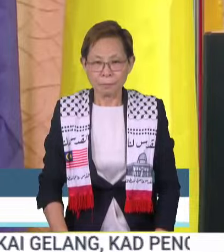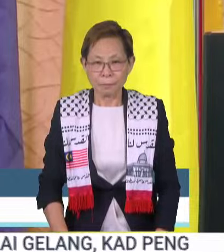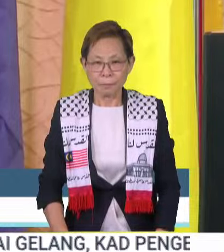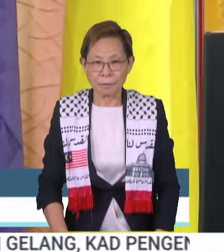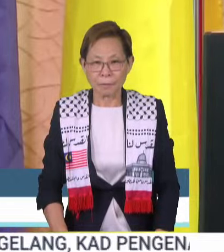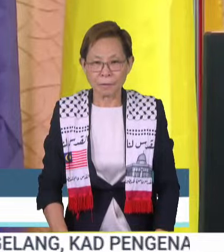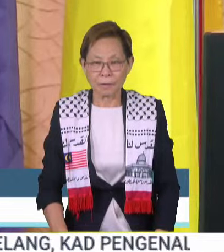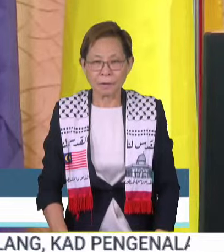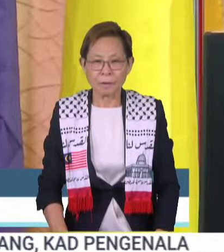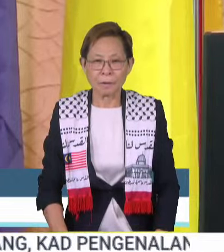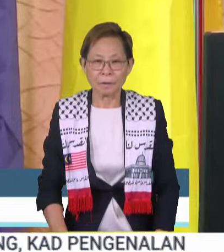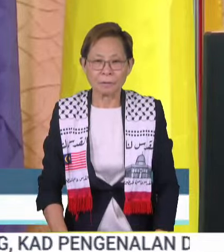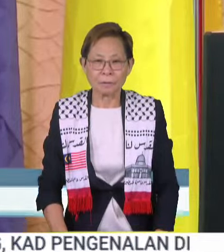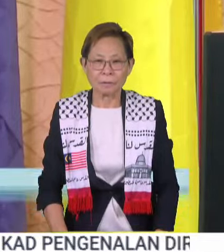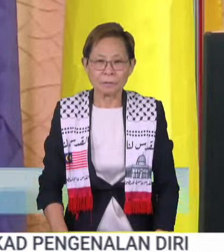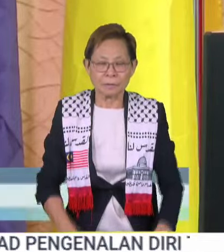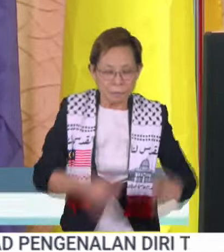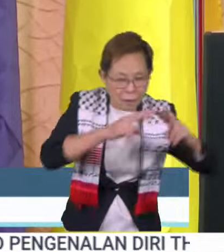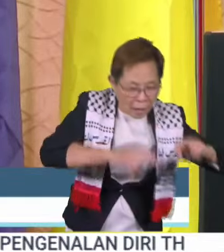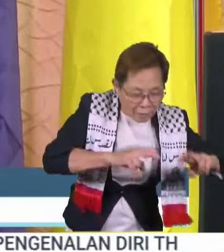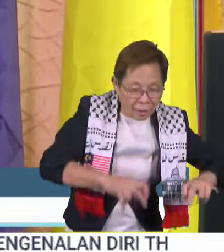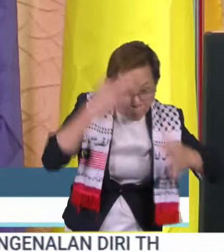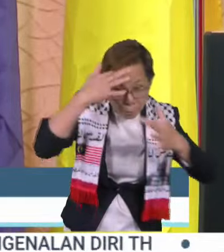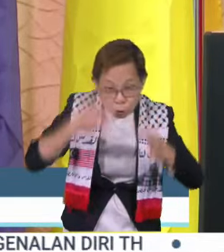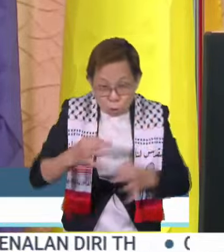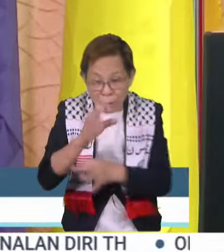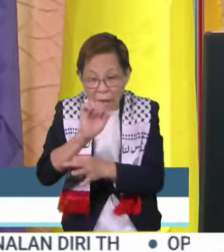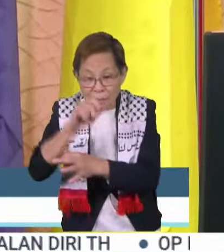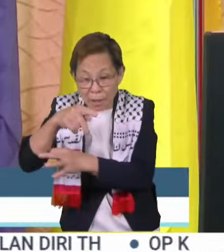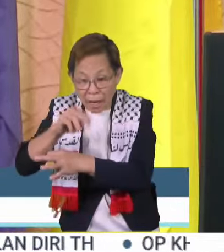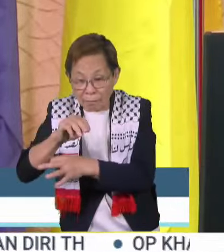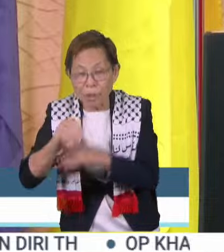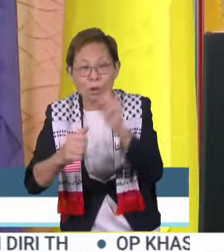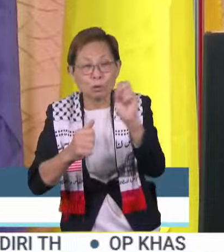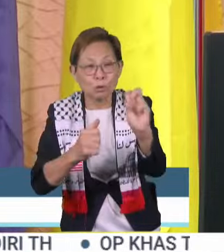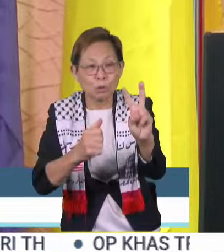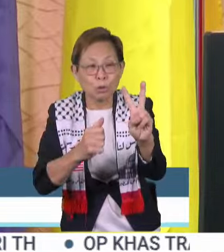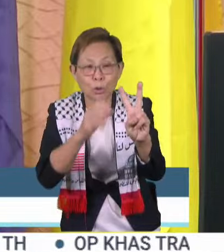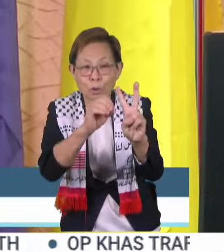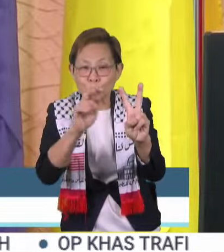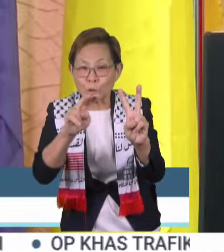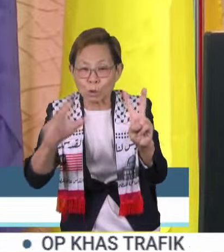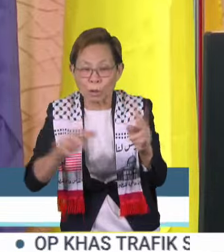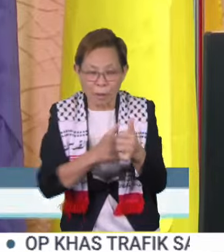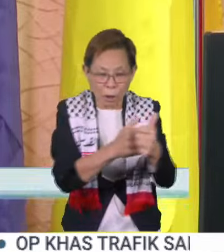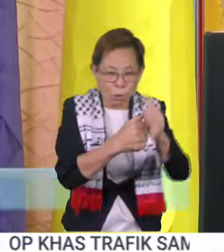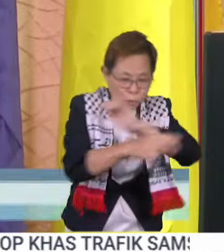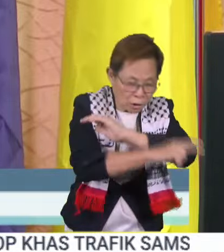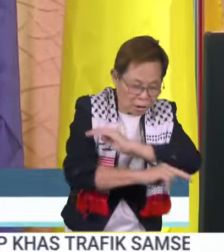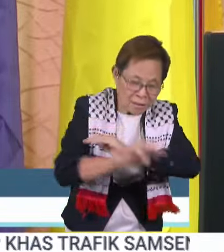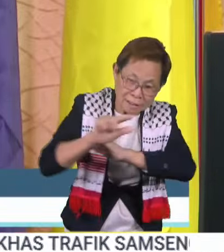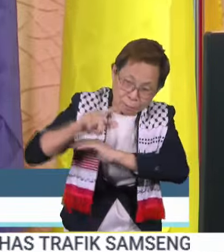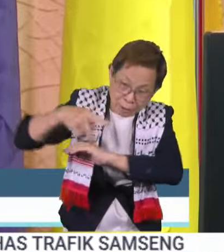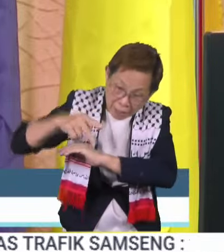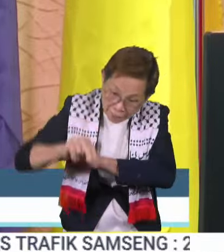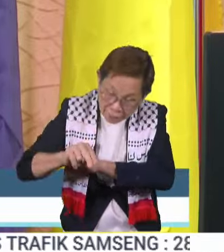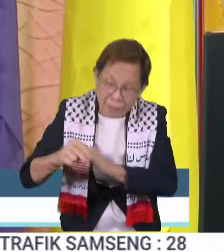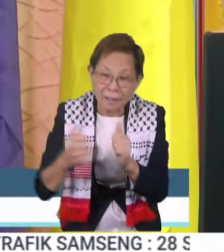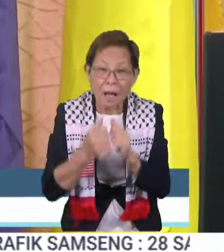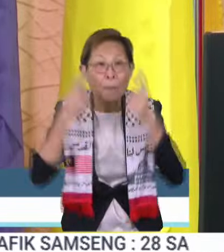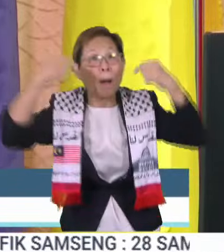Dan seterusnya analisis keputusan SPM 2023 diukur bergerak perata negeri iaitu GPN di